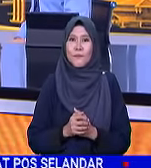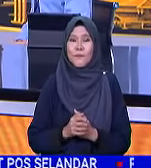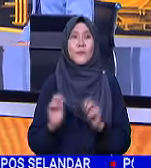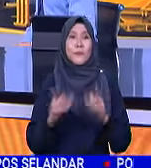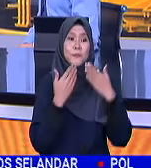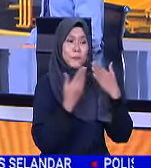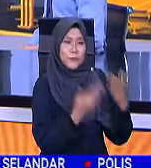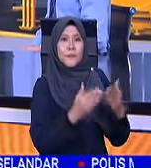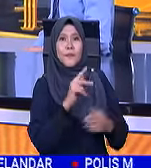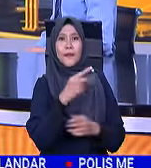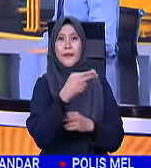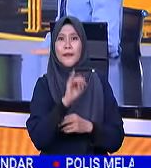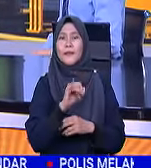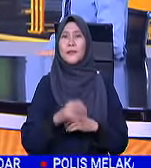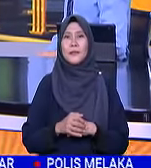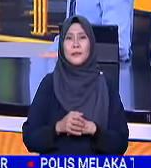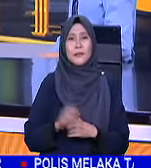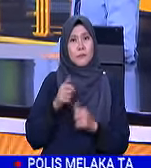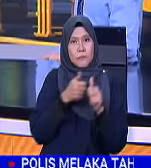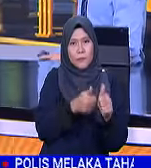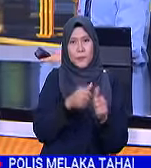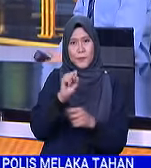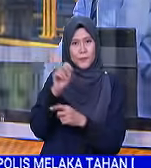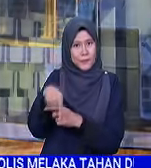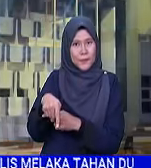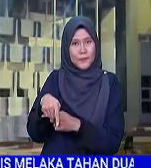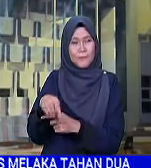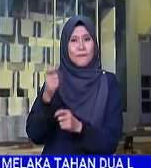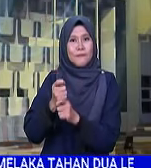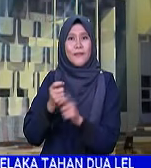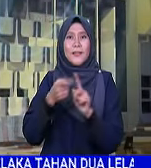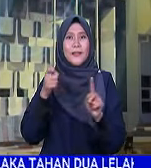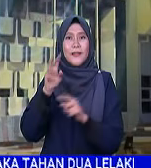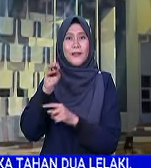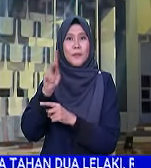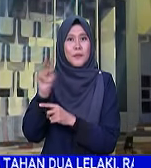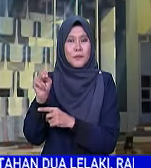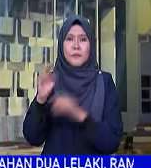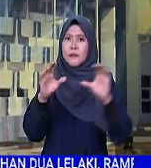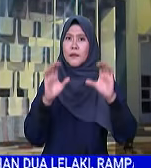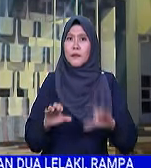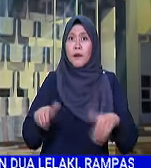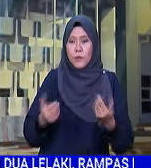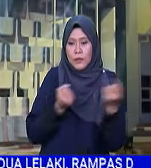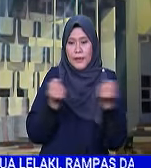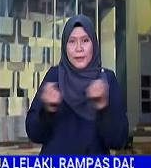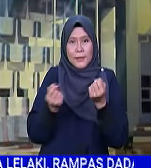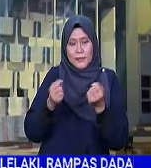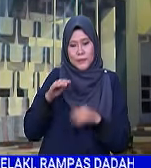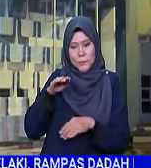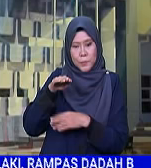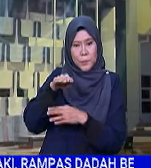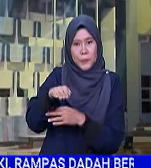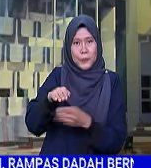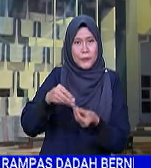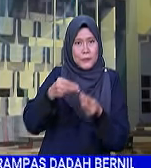Baik, terima kasih Kai. Dalam memastikan pematuhan SOP seperti mana yang ditetapkan MKN, pendekatan secara pandu lalu dilihat lebih